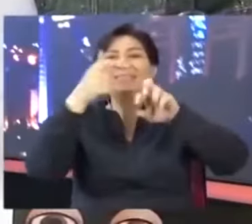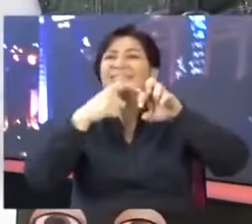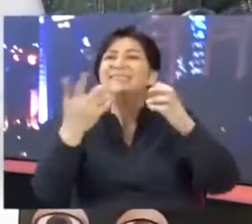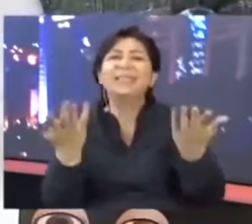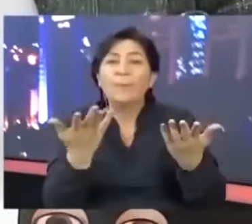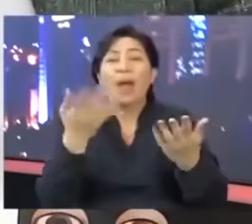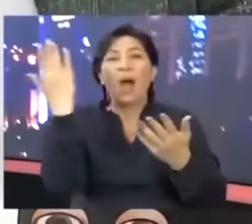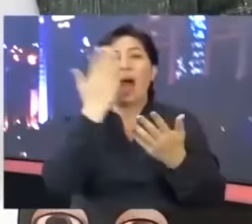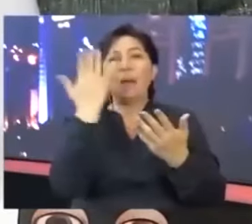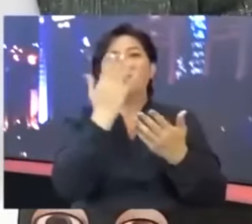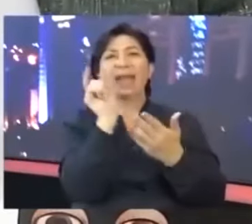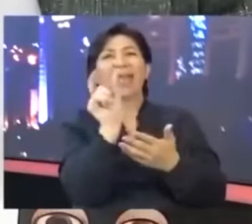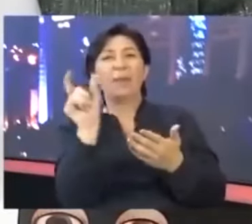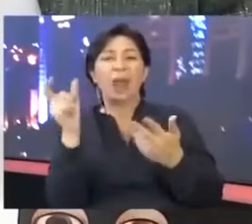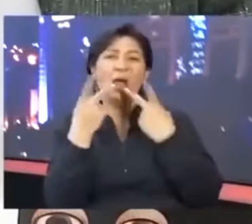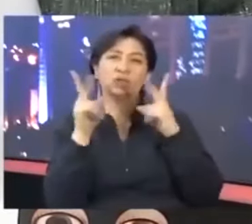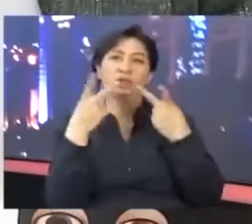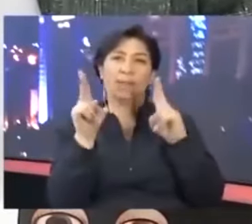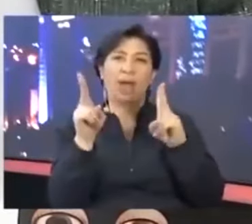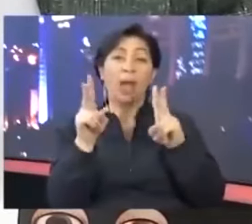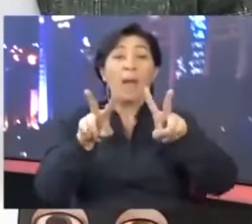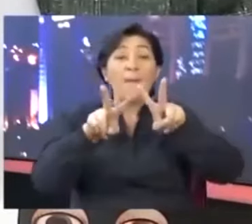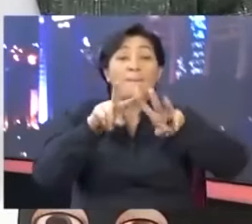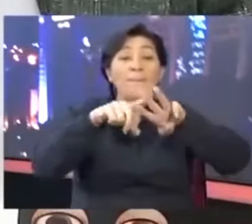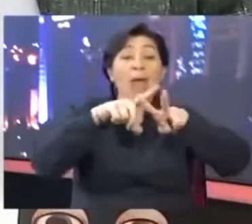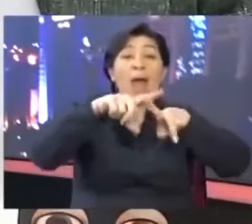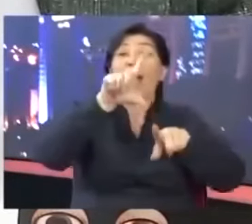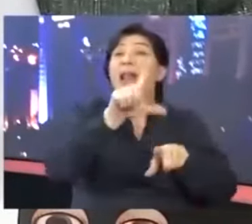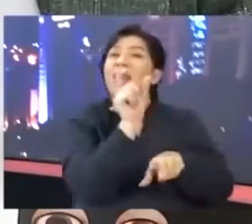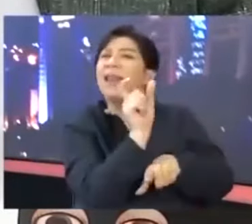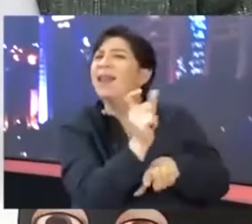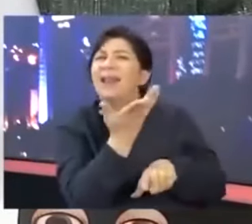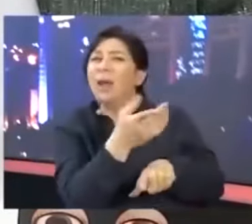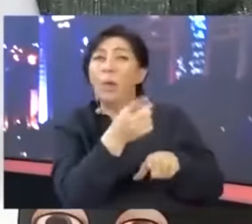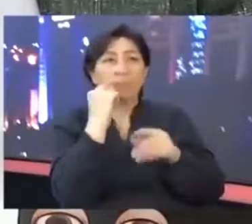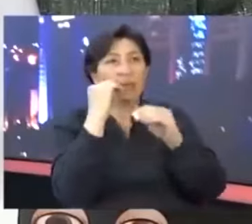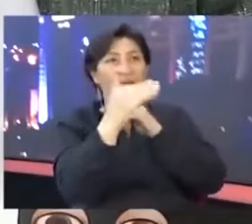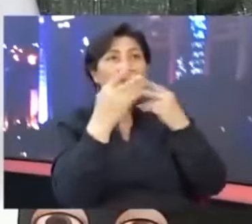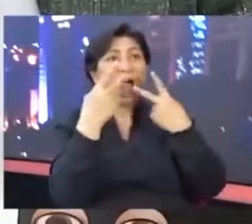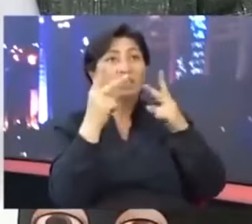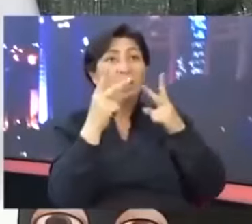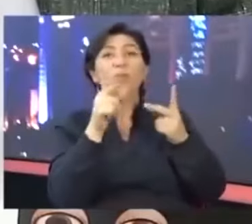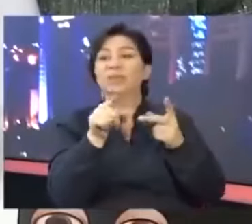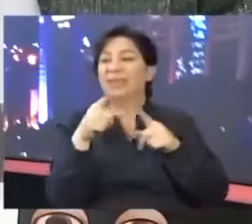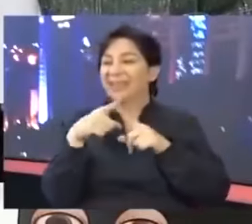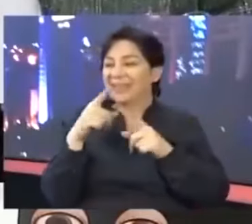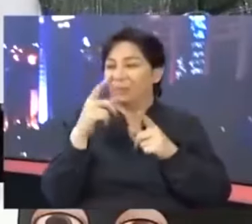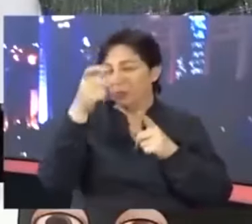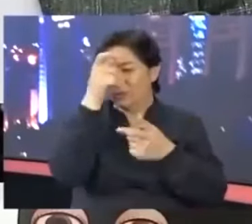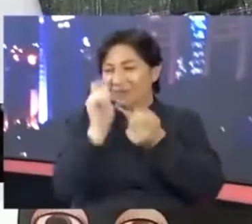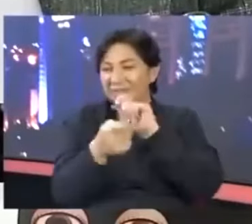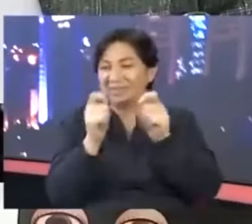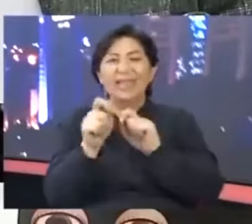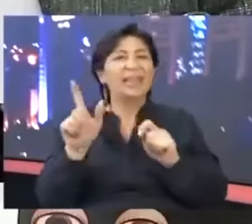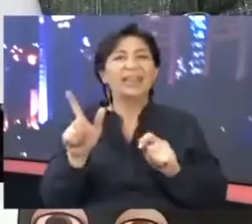açıklamak oluyor Zaten onlar açıklamak fakat siz Eğer ki onu mealde milletin anlayacağı şekilde açıkladı sanız o zaman tefsire tabii ki Eee